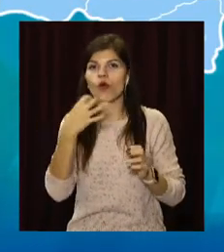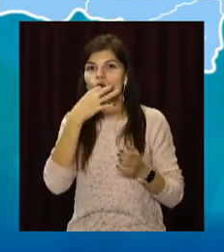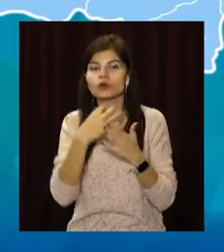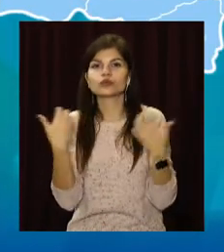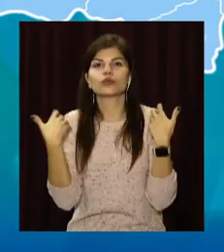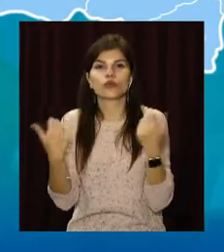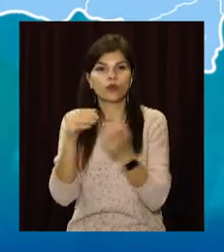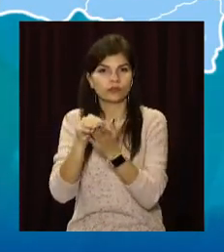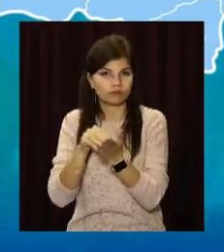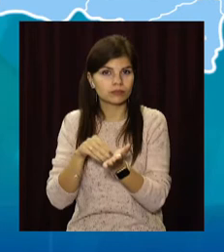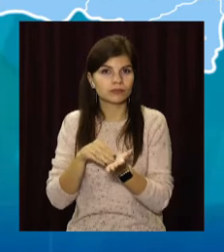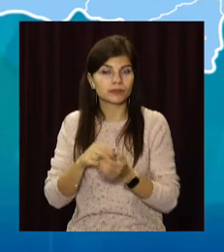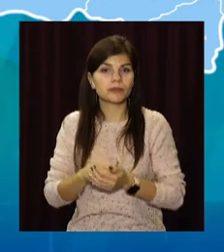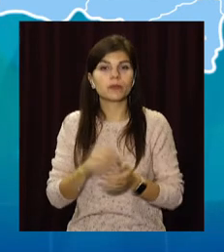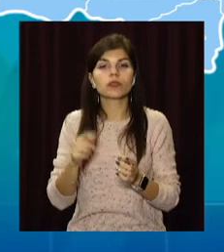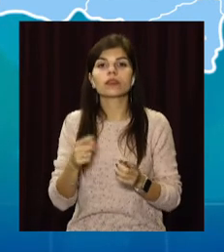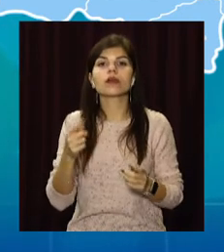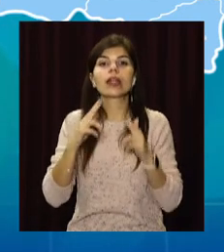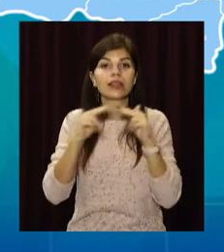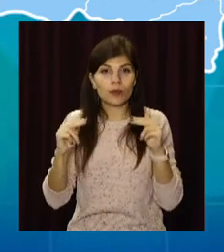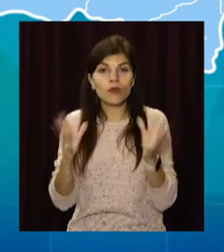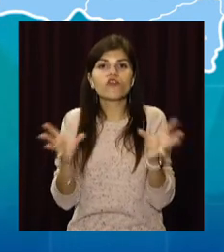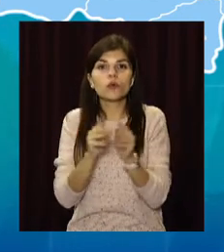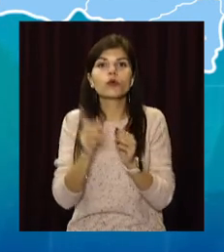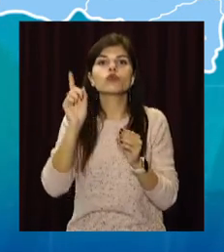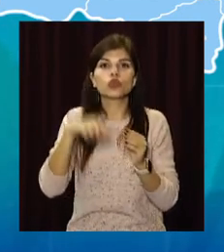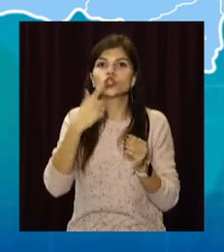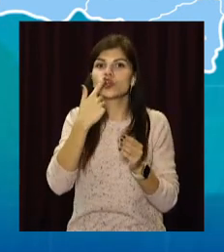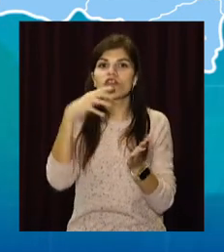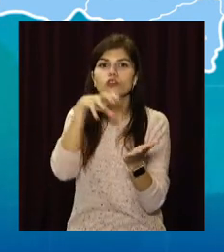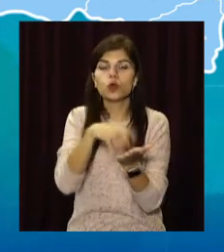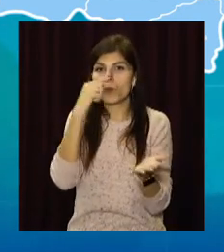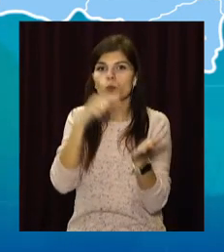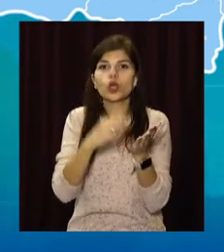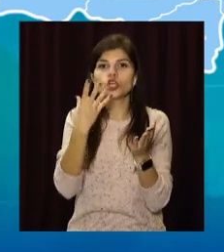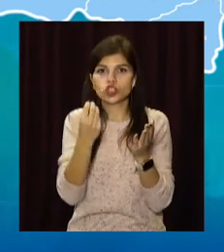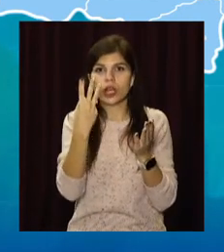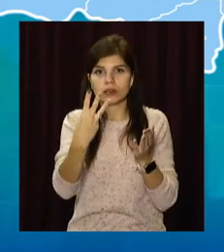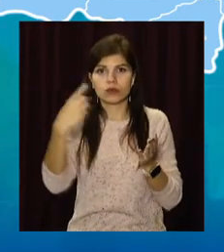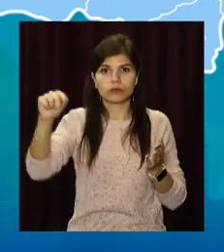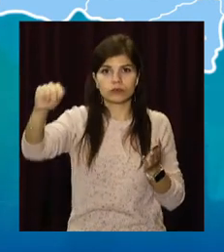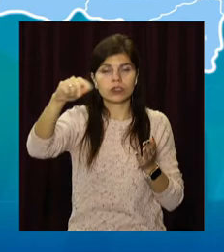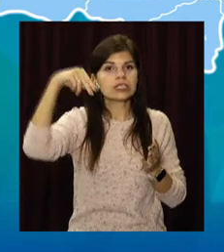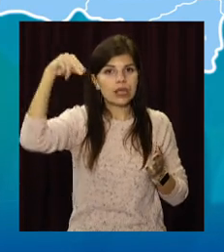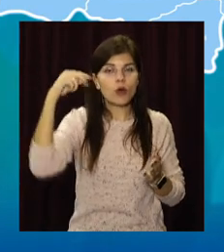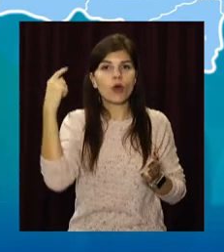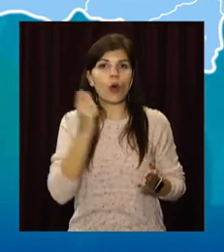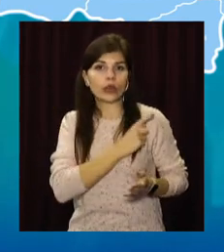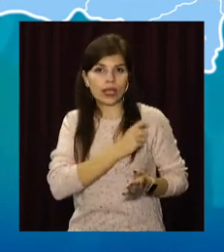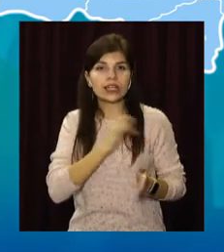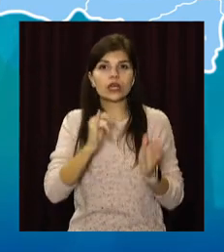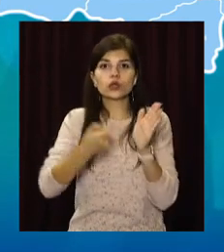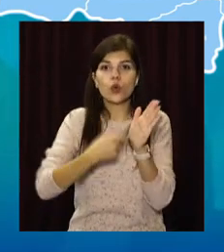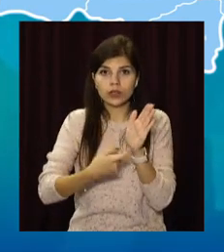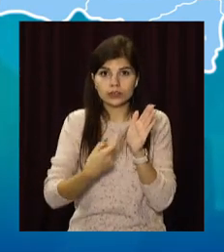здоров'я. Разом із Дніпропетровщиною до червоної зони потрапили ще три області – Запорізька, Одеська та Донецька.